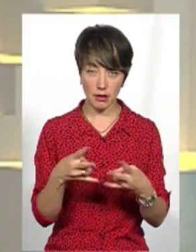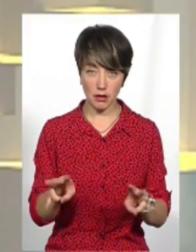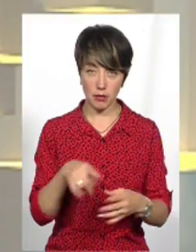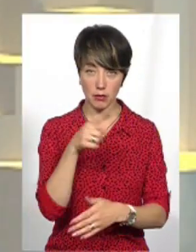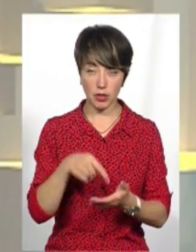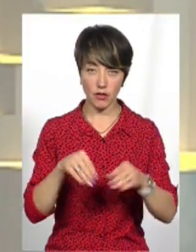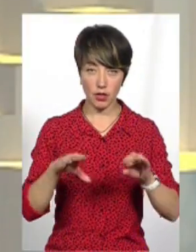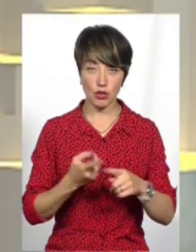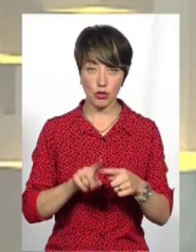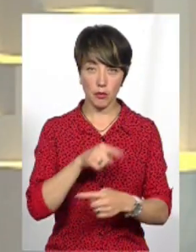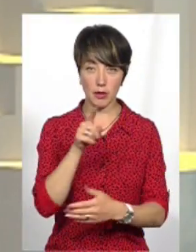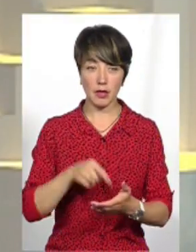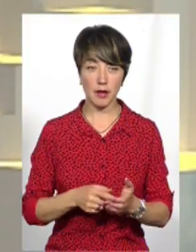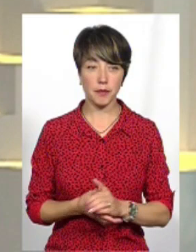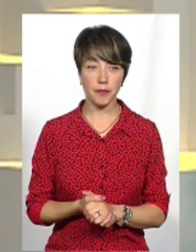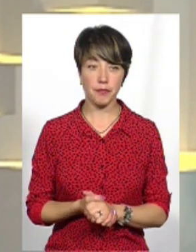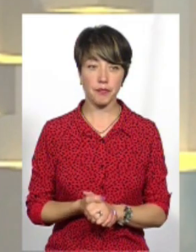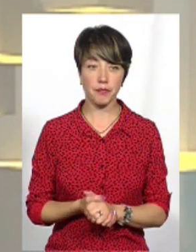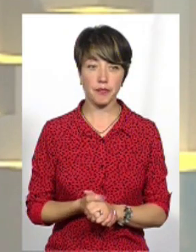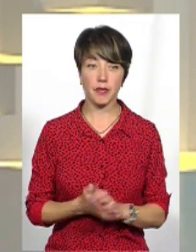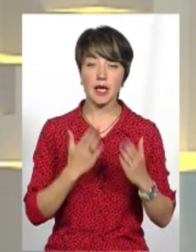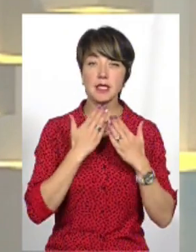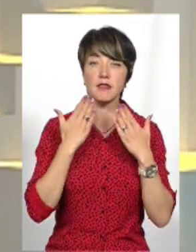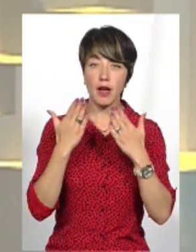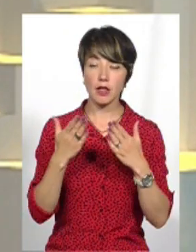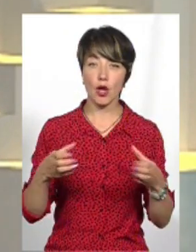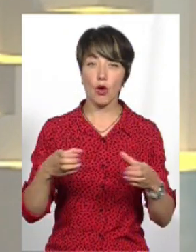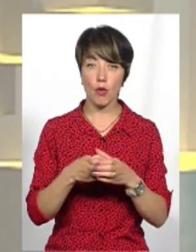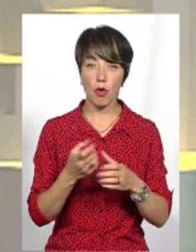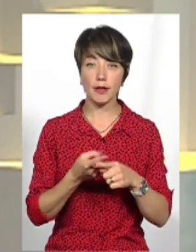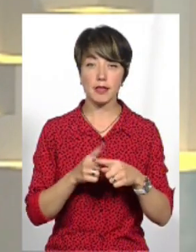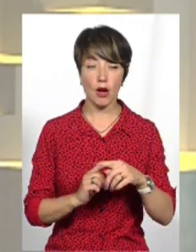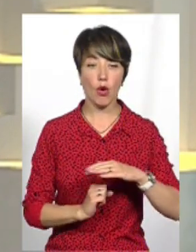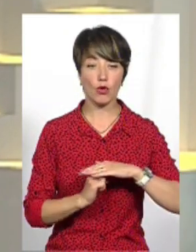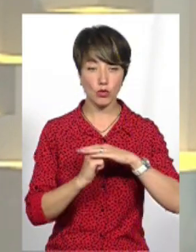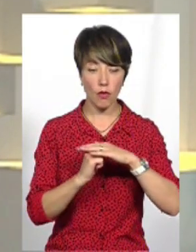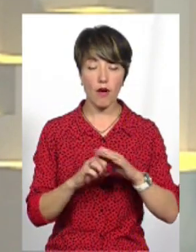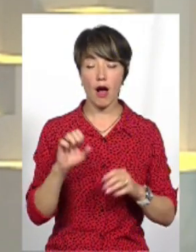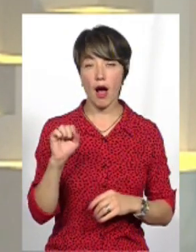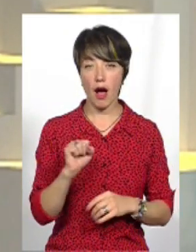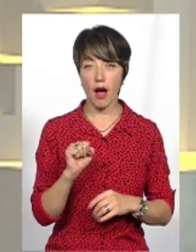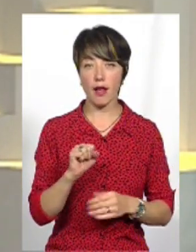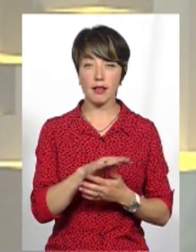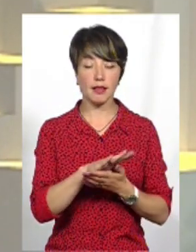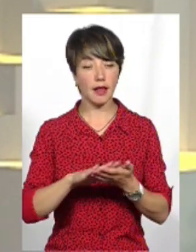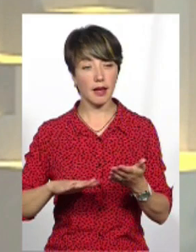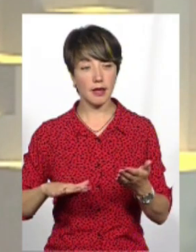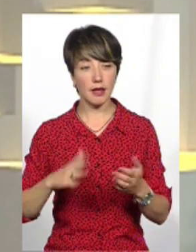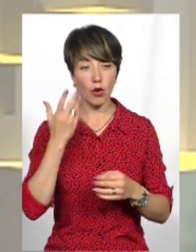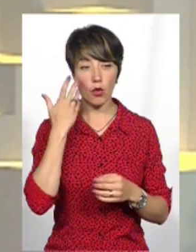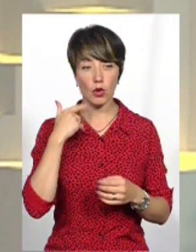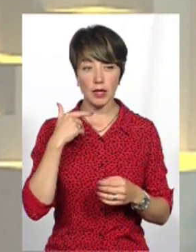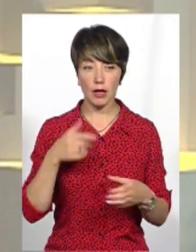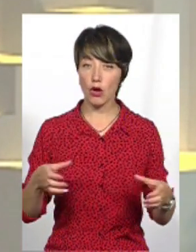вимагатиме, так, вирішення цього питання? Звернення громади – це є основа. Так? А далі,